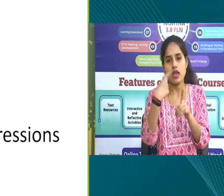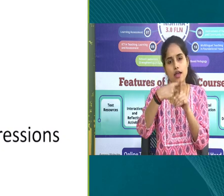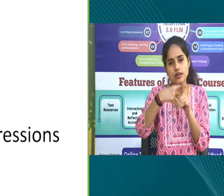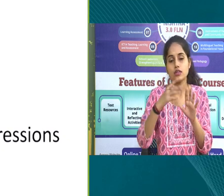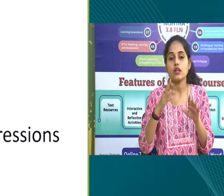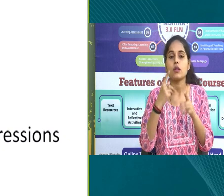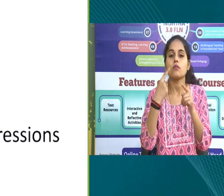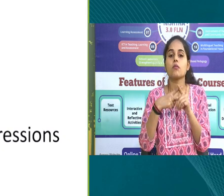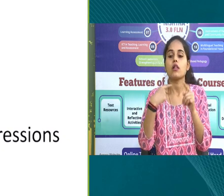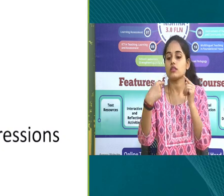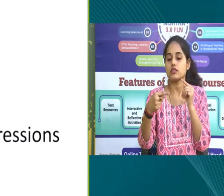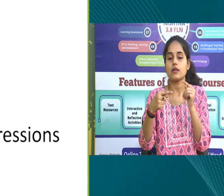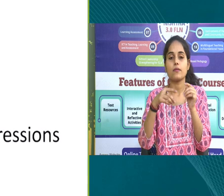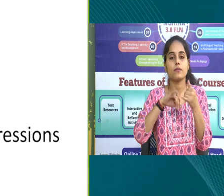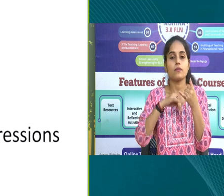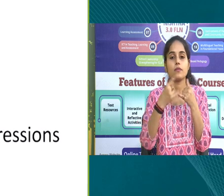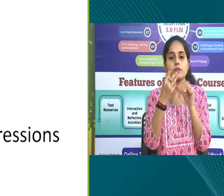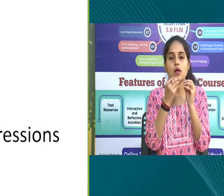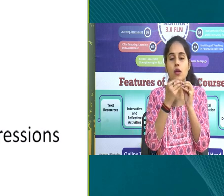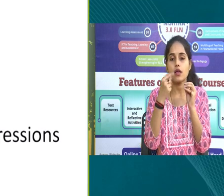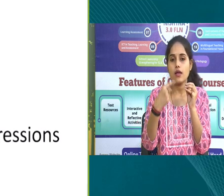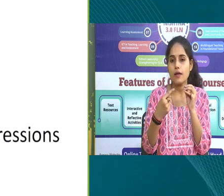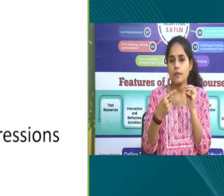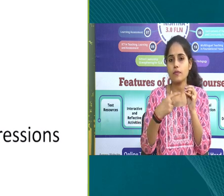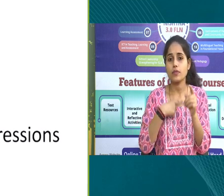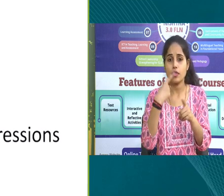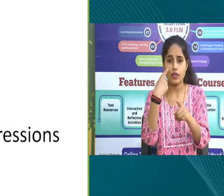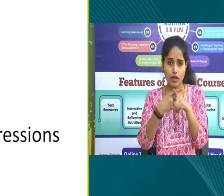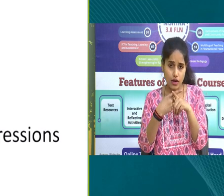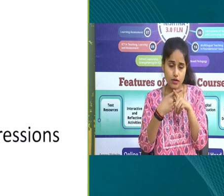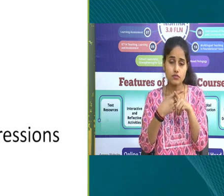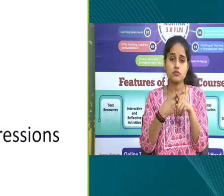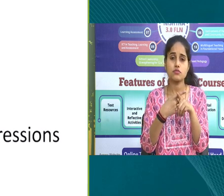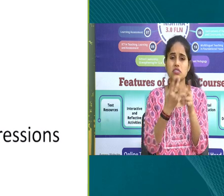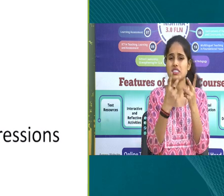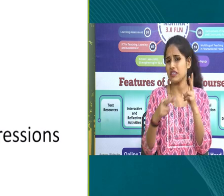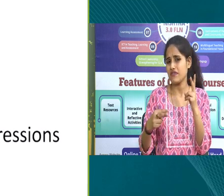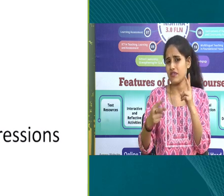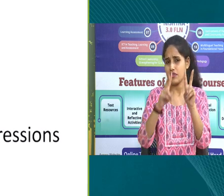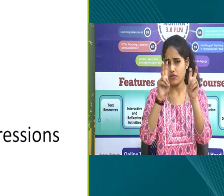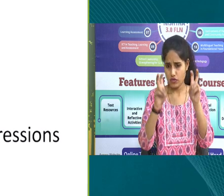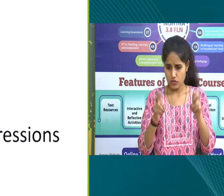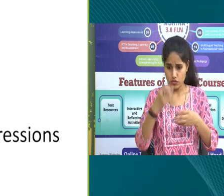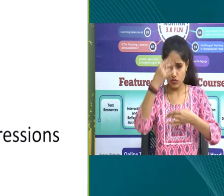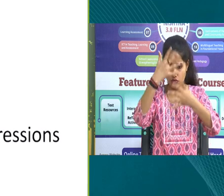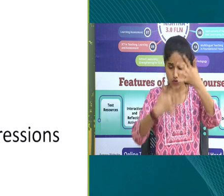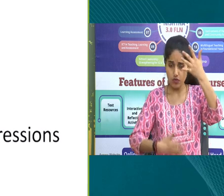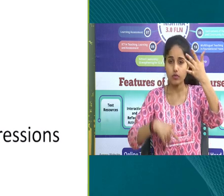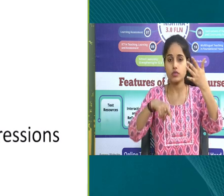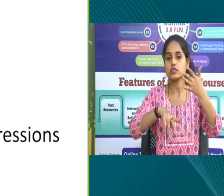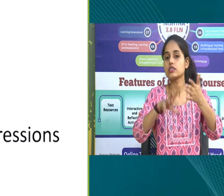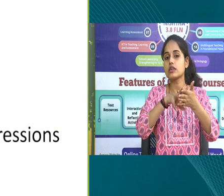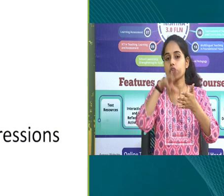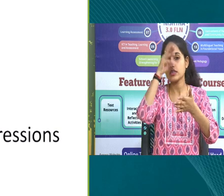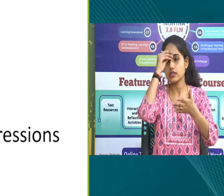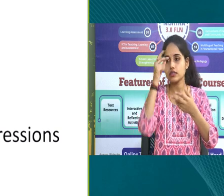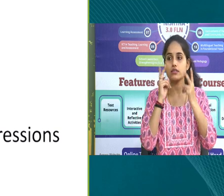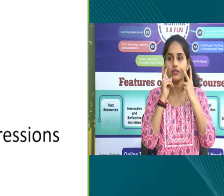एंड सब्सट्रैक्शन ऑफ अलजेब्राइक एक्सप्रेशन मल्टीप्लिकेशन ऑफ़ अलजेब्राइक एक्सप्रेशन एंड अलजेब्राइक